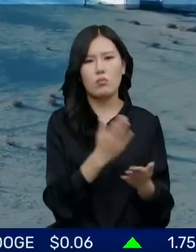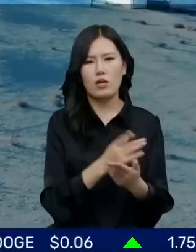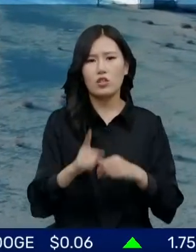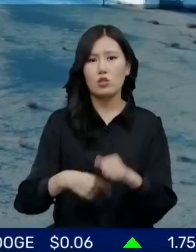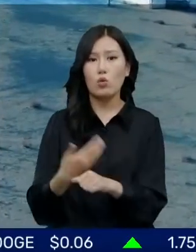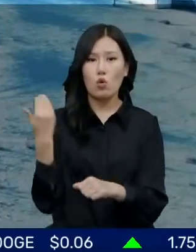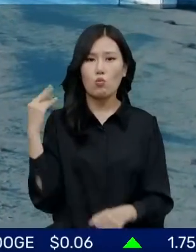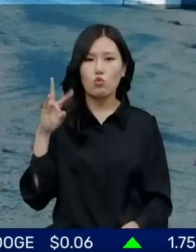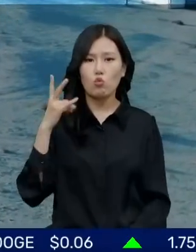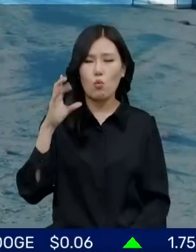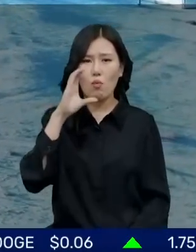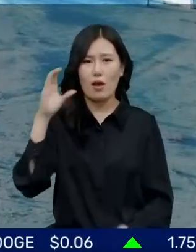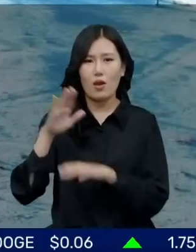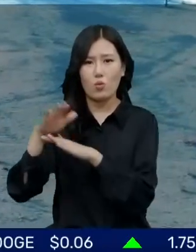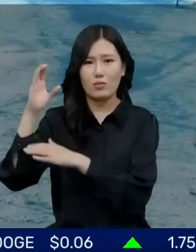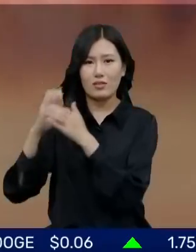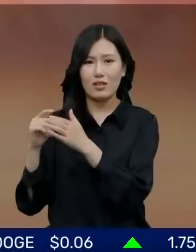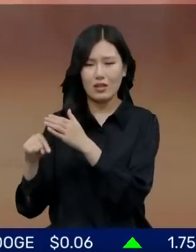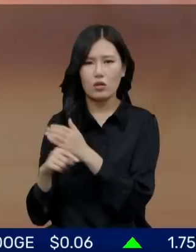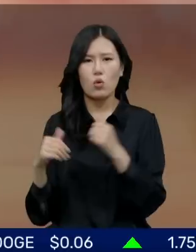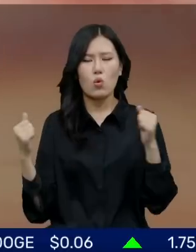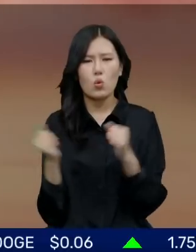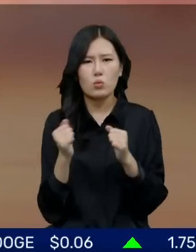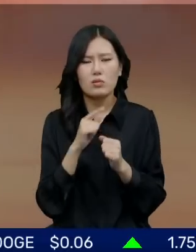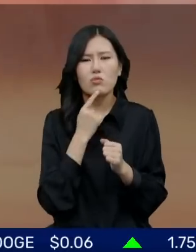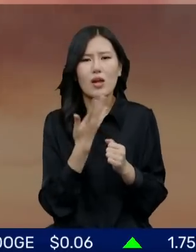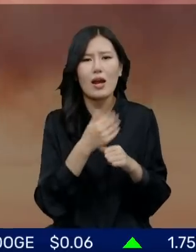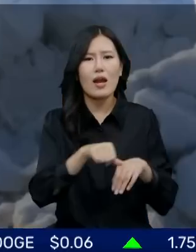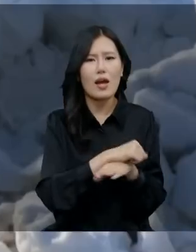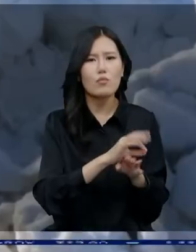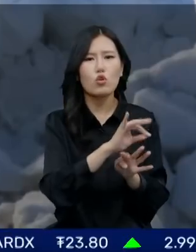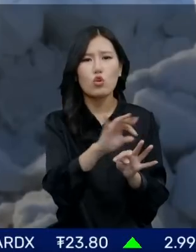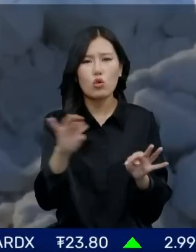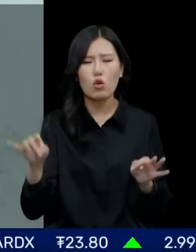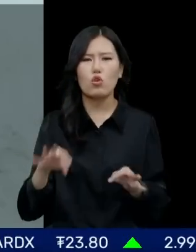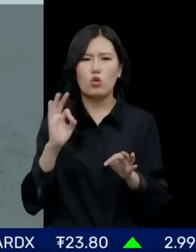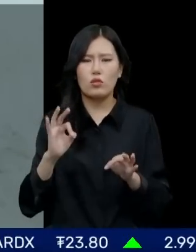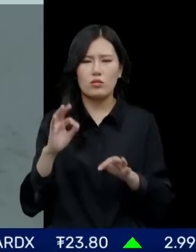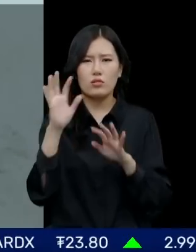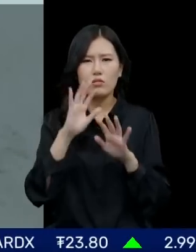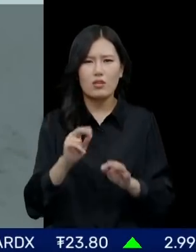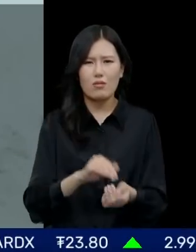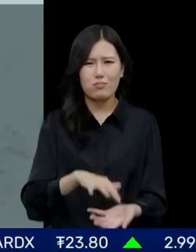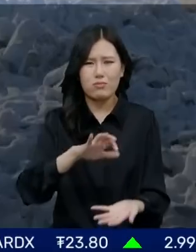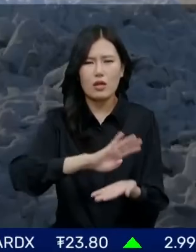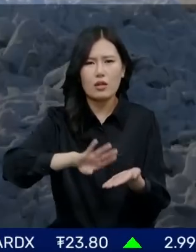үндэсний байгууллагын хүүхдийн сангаас үйлчлэлт хүндэрсэн хэд хэдэн аймагт нэн төрөнд цас цэвэрлэгтэн зориулж түлш авчихсан. Замаа нээх